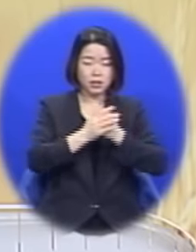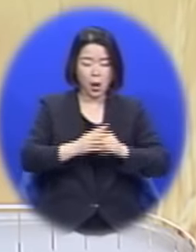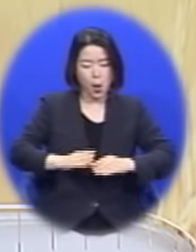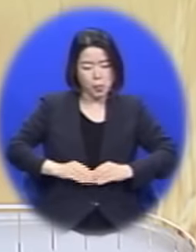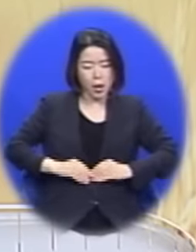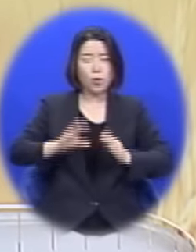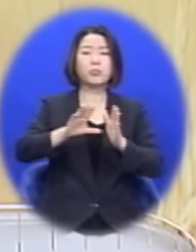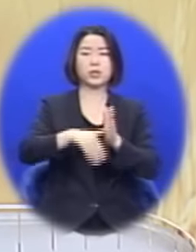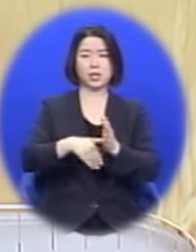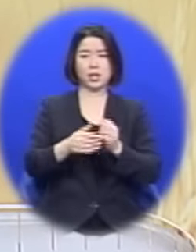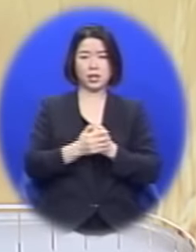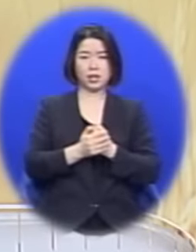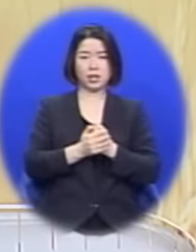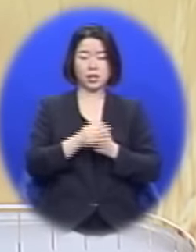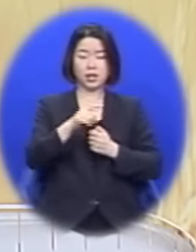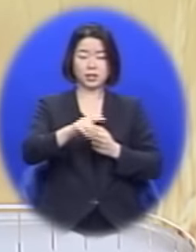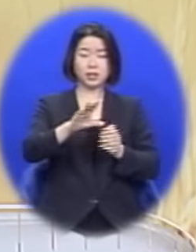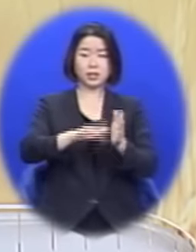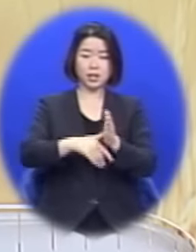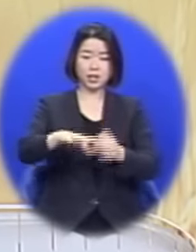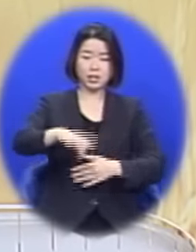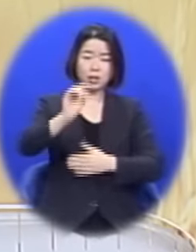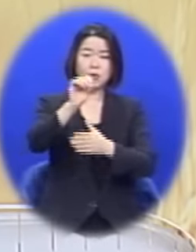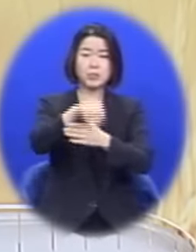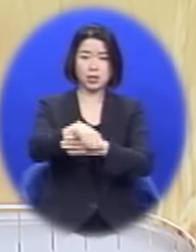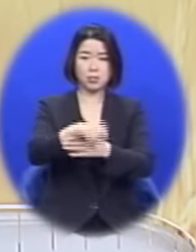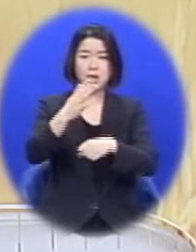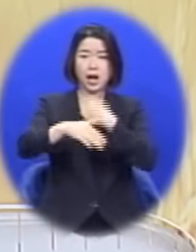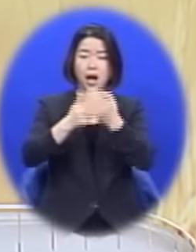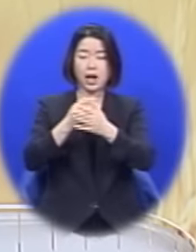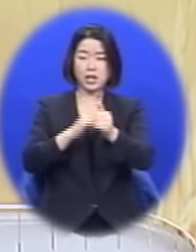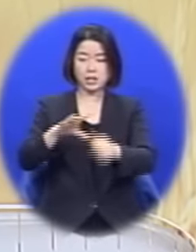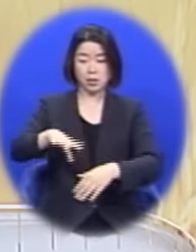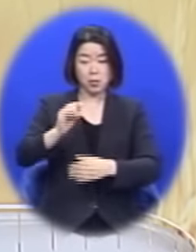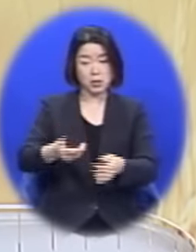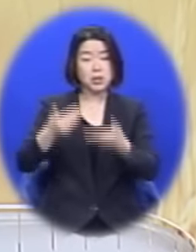때예요. 그때 첫 열매 하나님께 먼저 바치자.